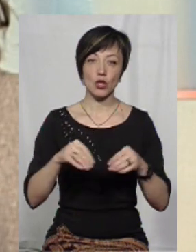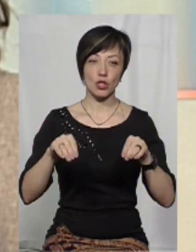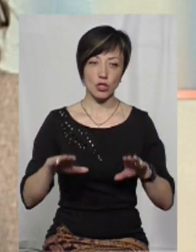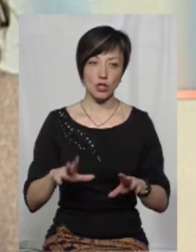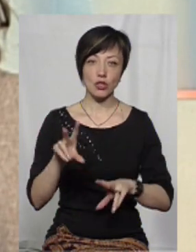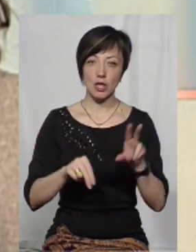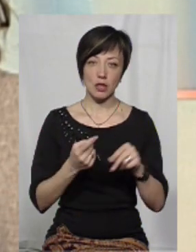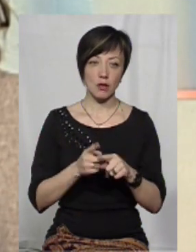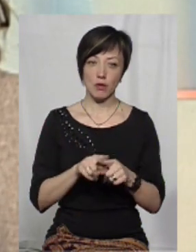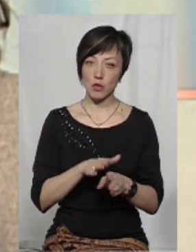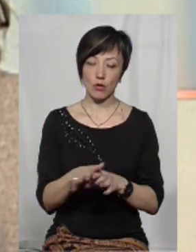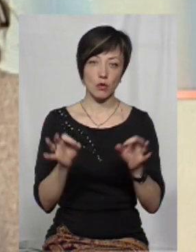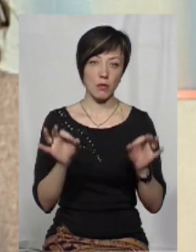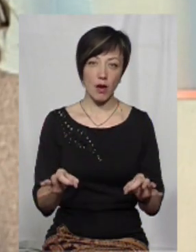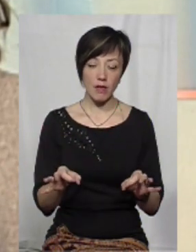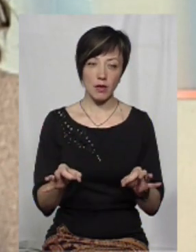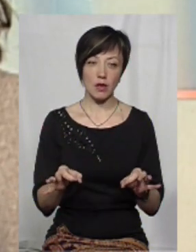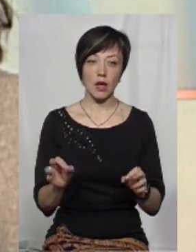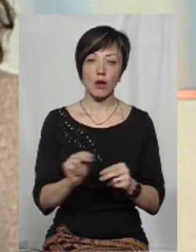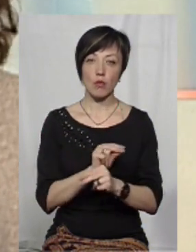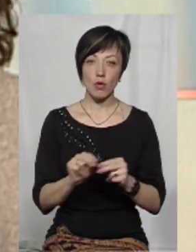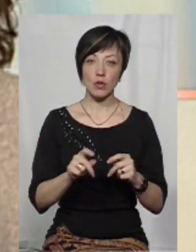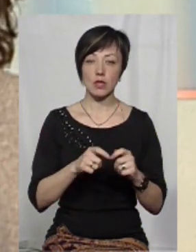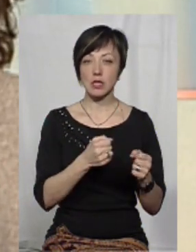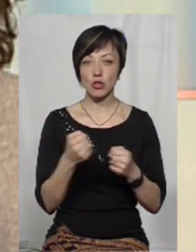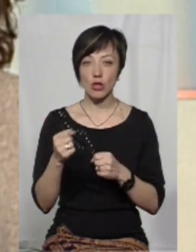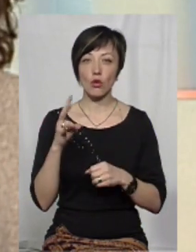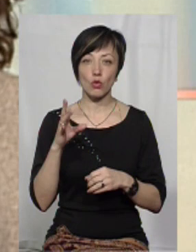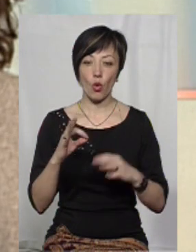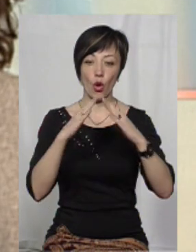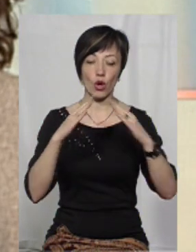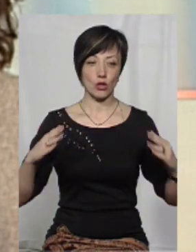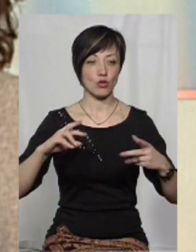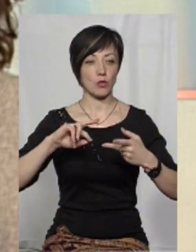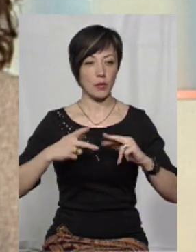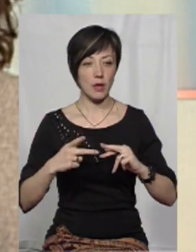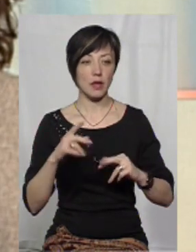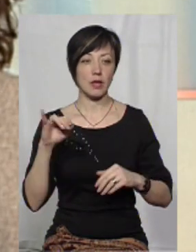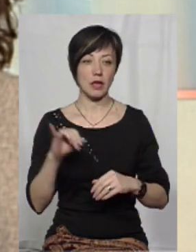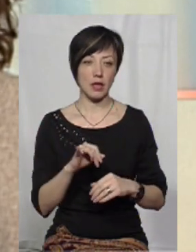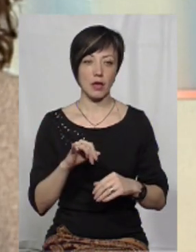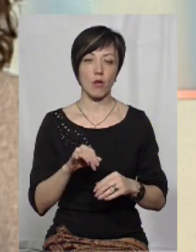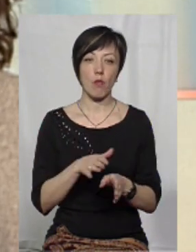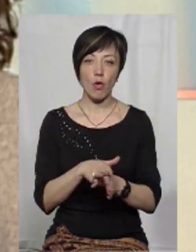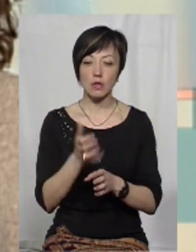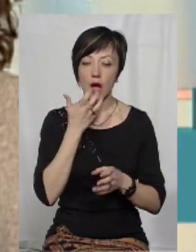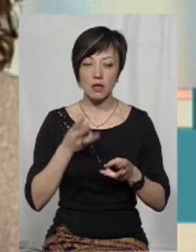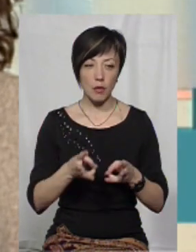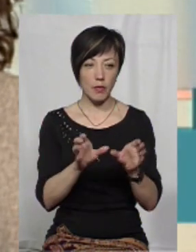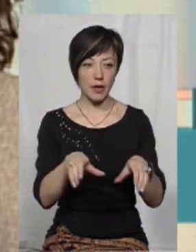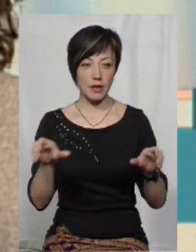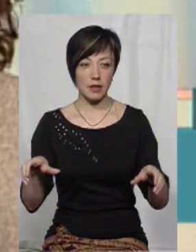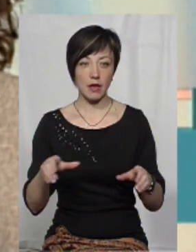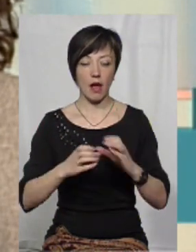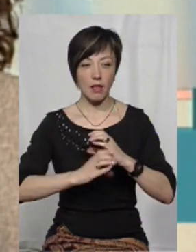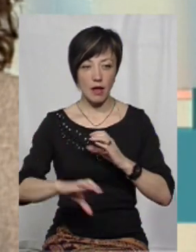ну, я считаю, что оно абсолютно правильное, что ремонт задержать, но перекрыть крышу и поменять полностью отопление в